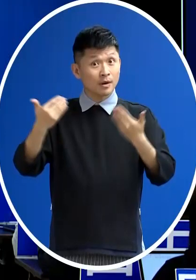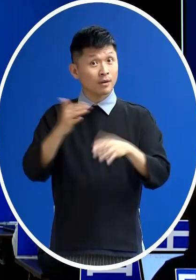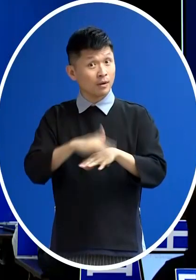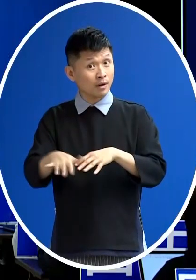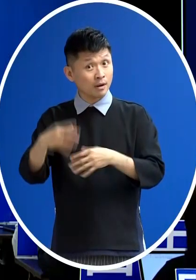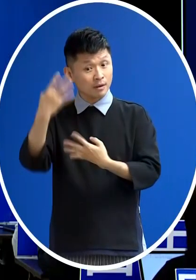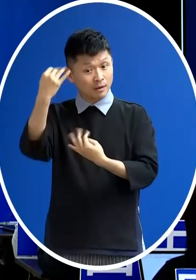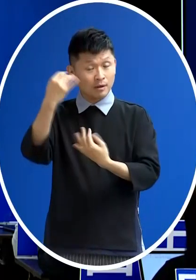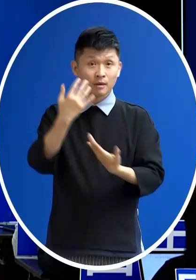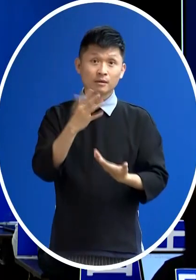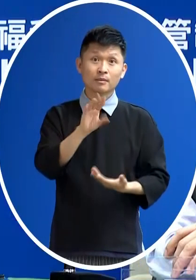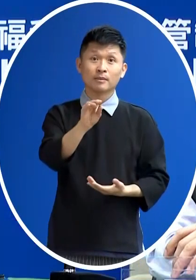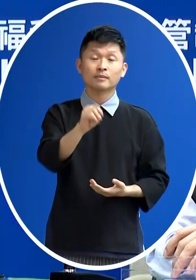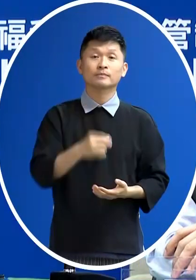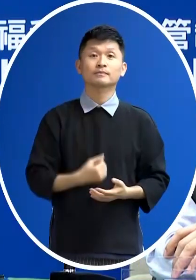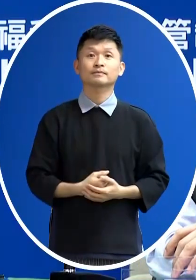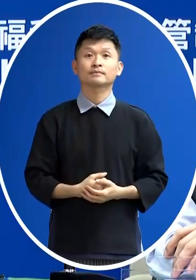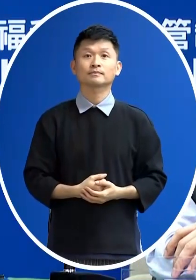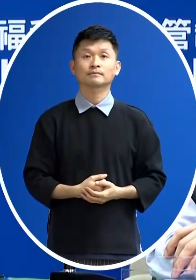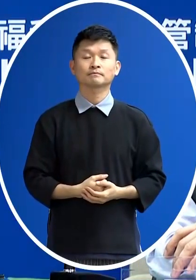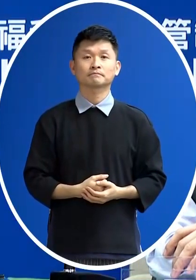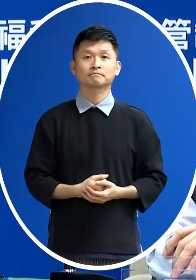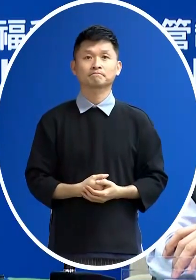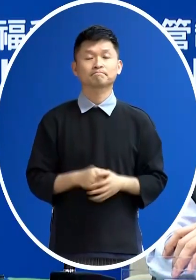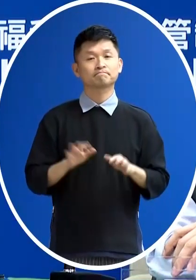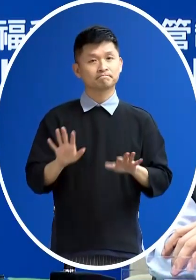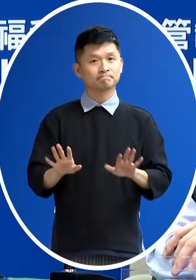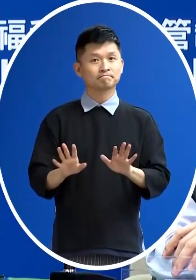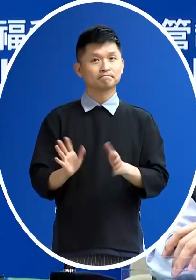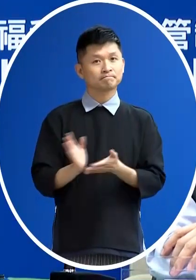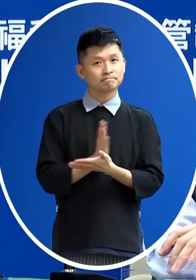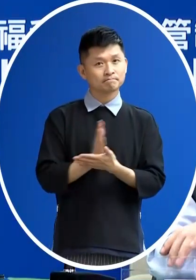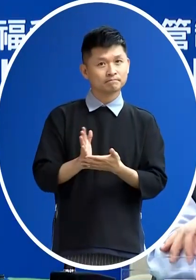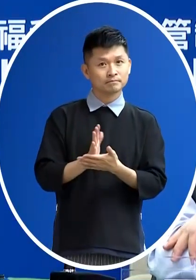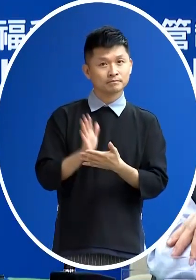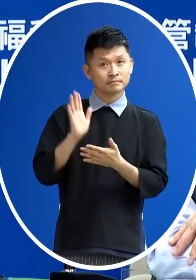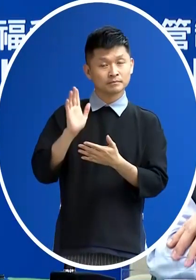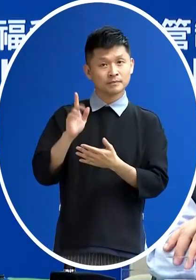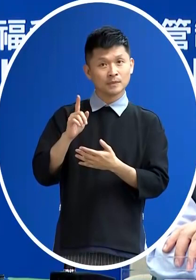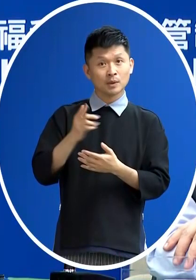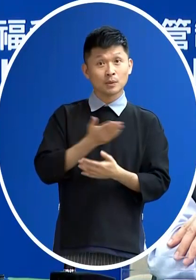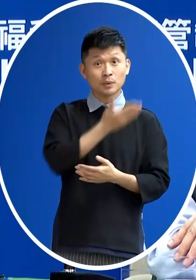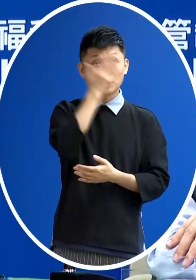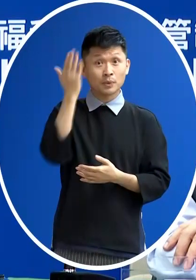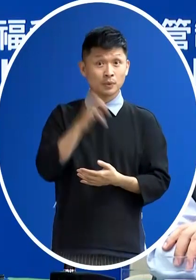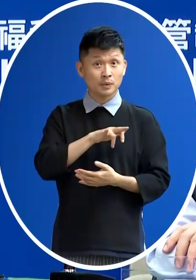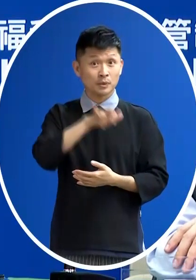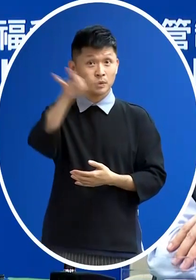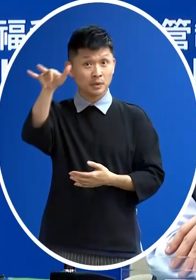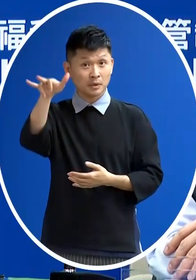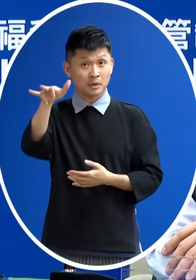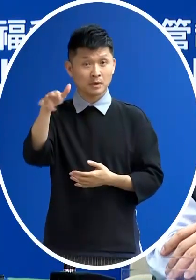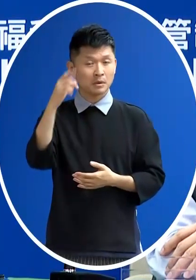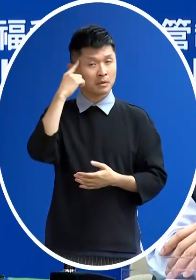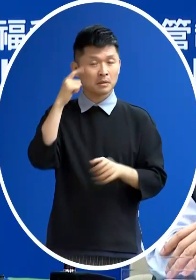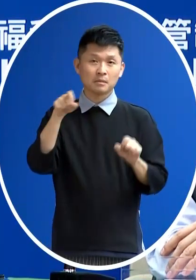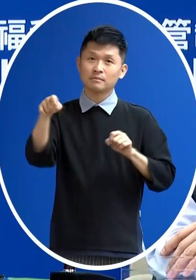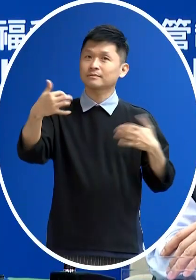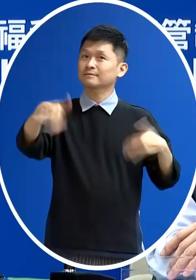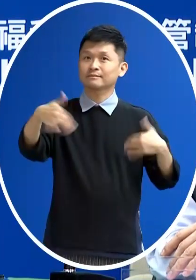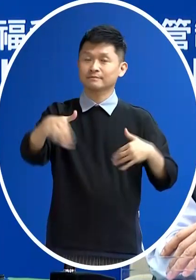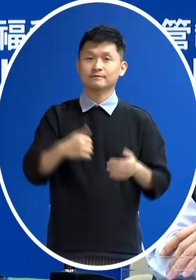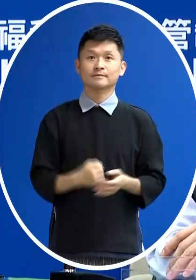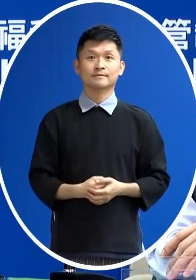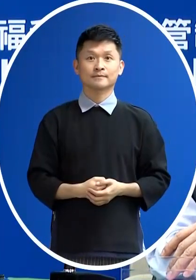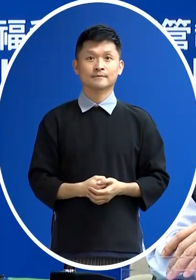谢。 哦，对，现在来讲，他还没有思考到旅游哈这一部分。哦，那确实我知